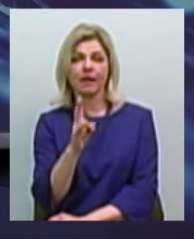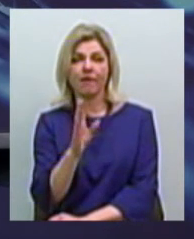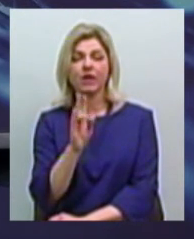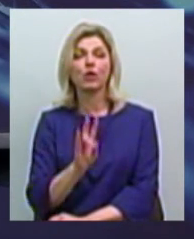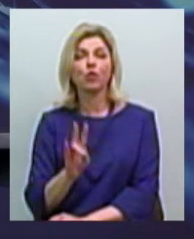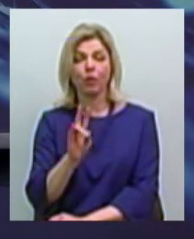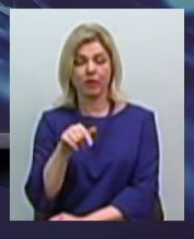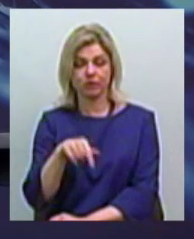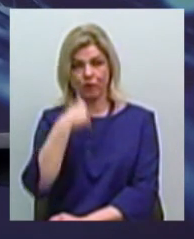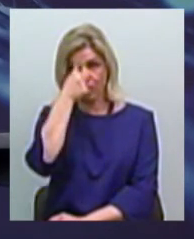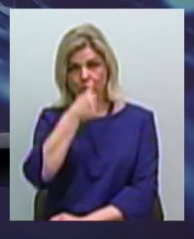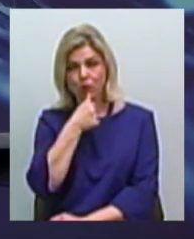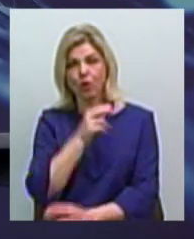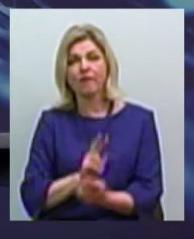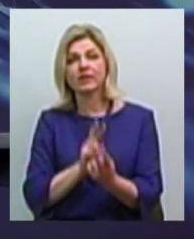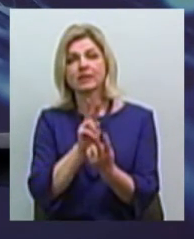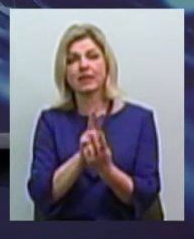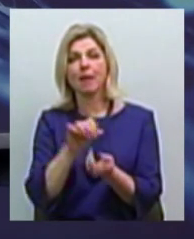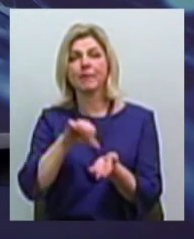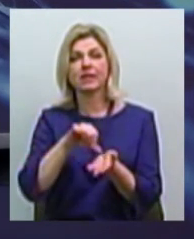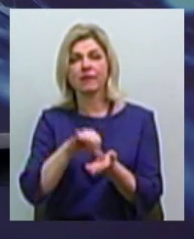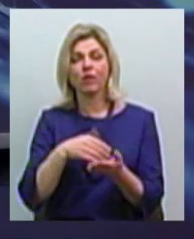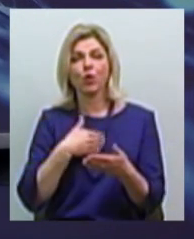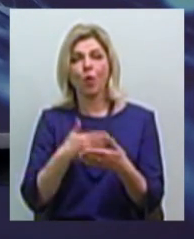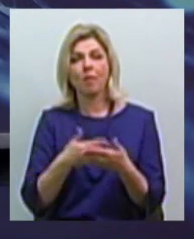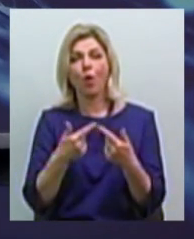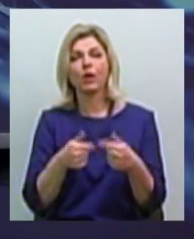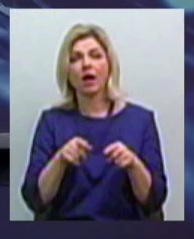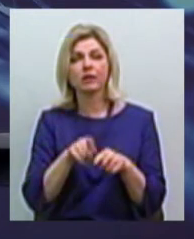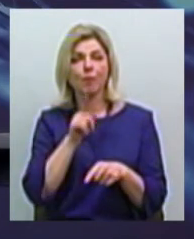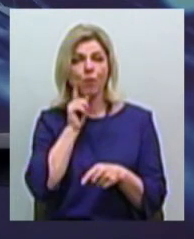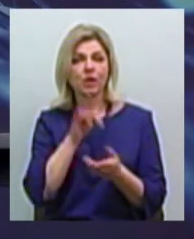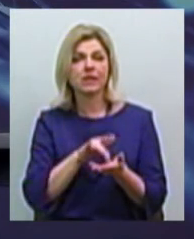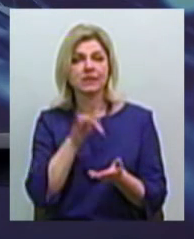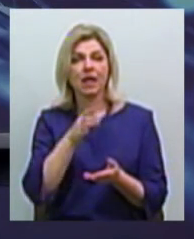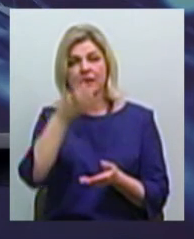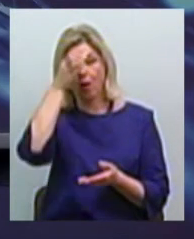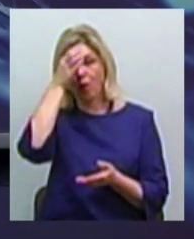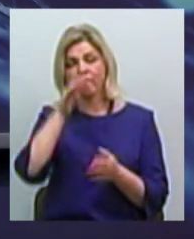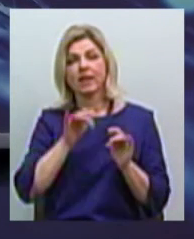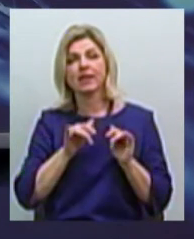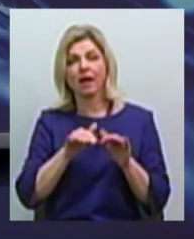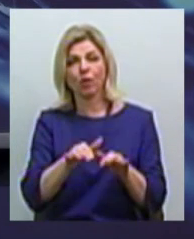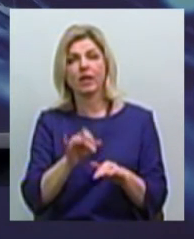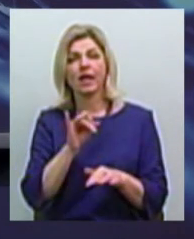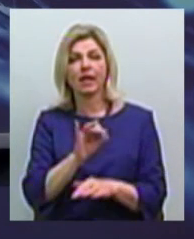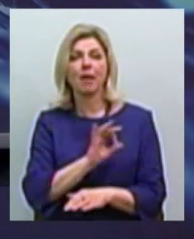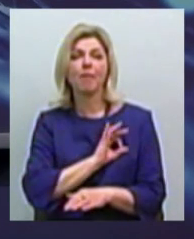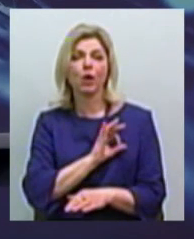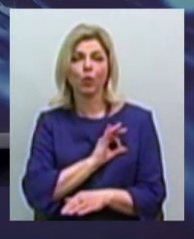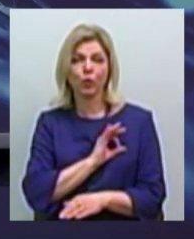листопаді поточного року зустрічався з представниками громадської організації «Молодіжний центр наукової діяльності» та